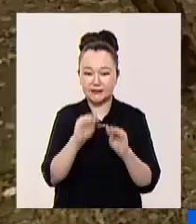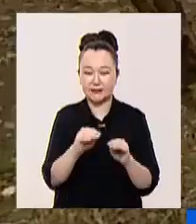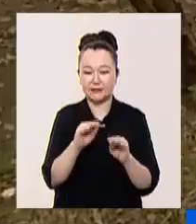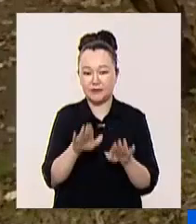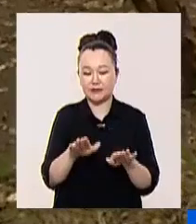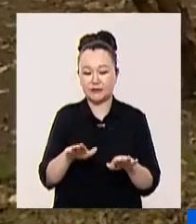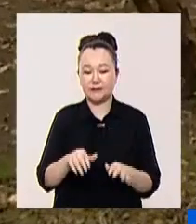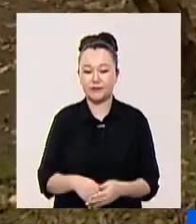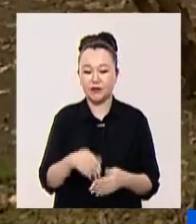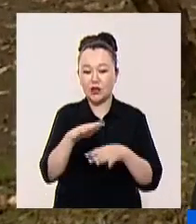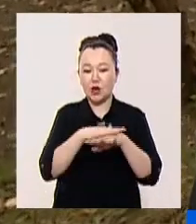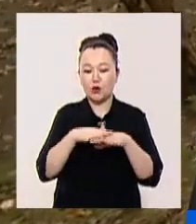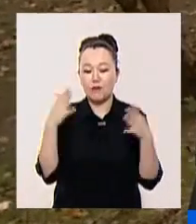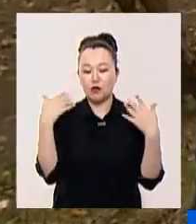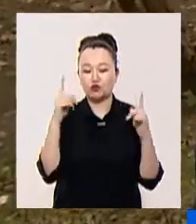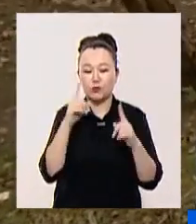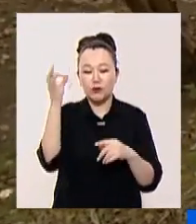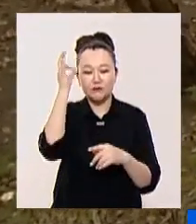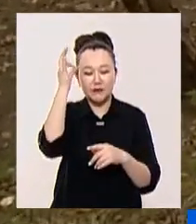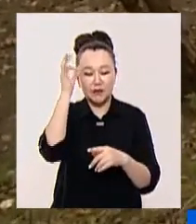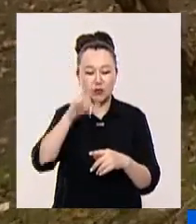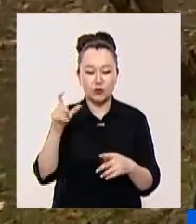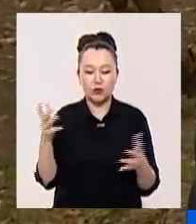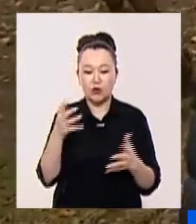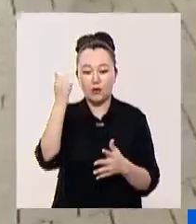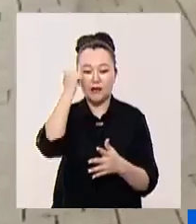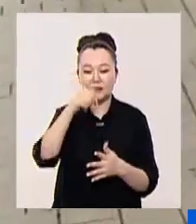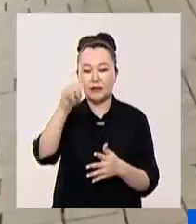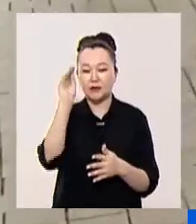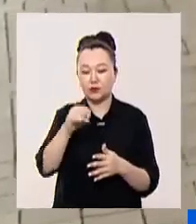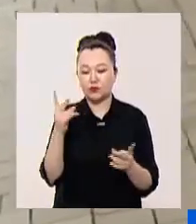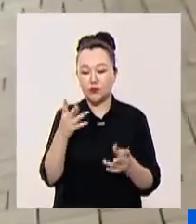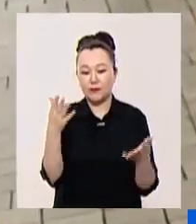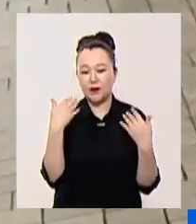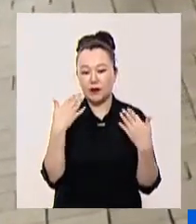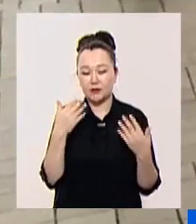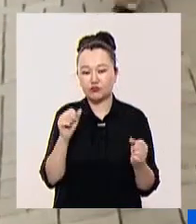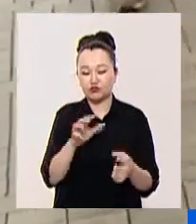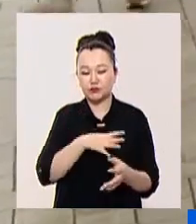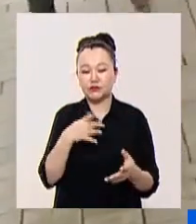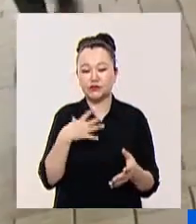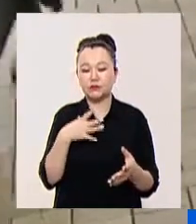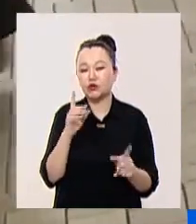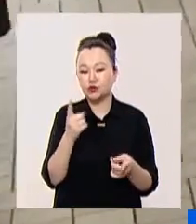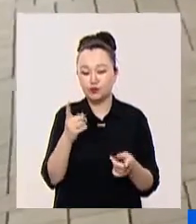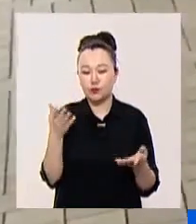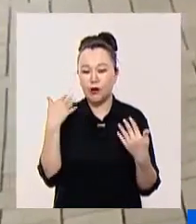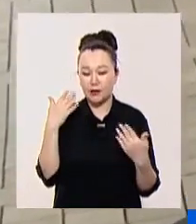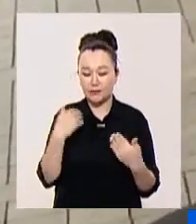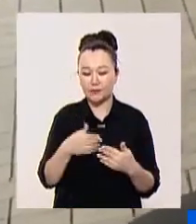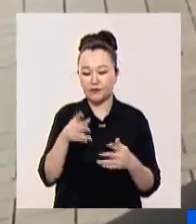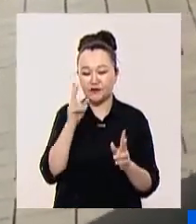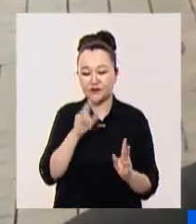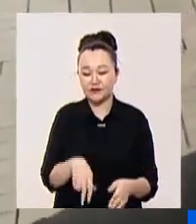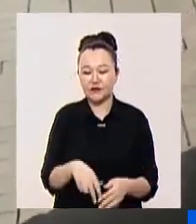месте. Народный парк, чтобы уже воспоминания было, какой монумент. Парк, наверное. Почему парк? Ну, не